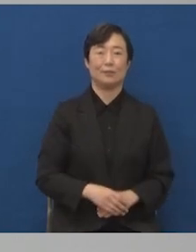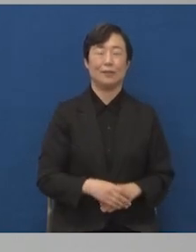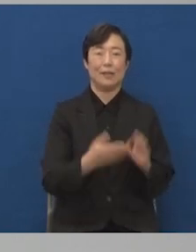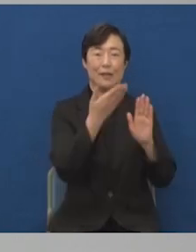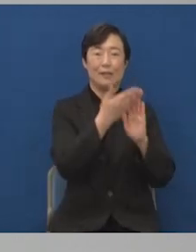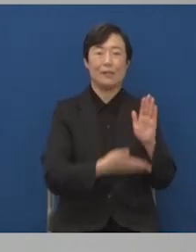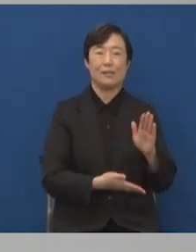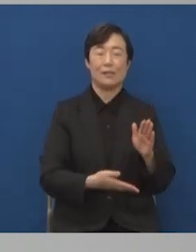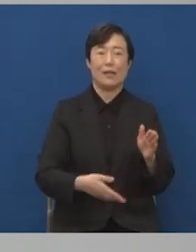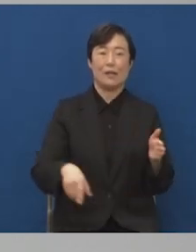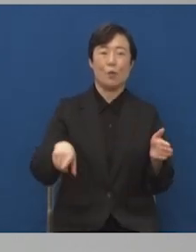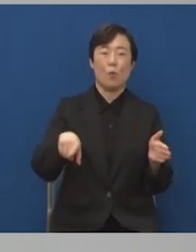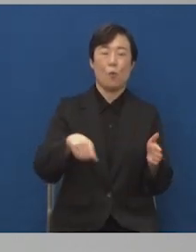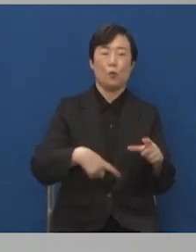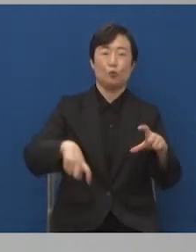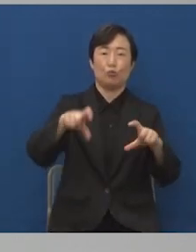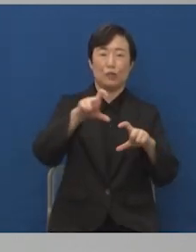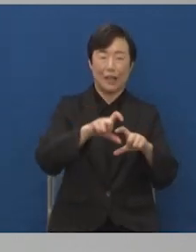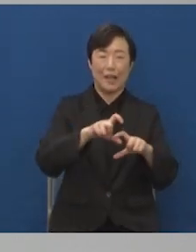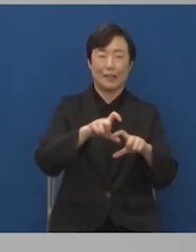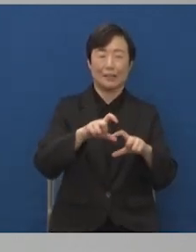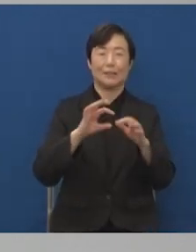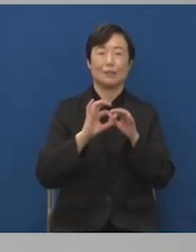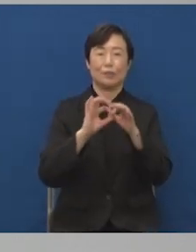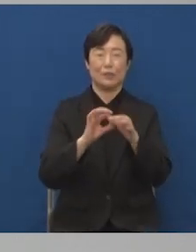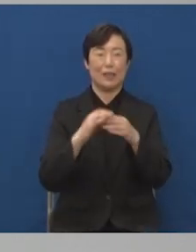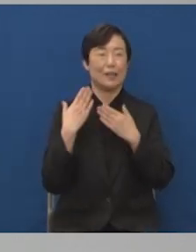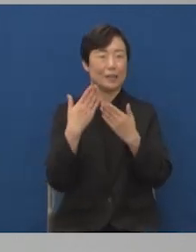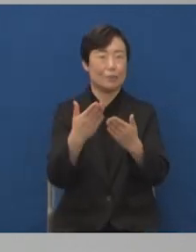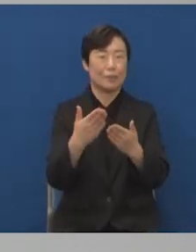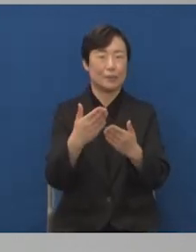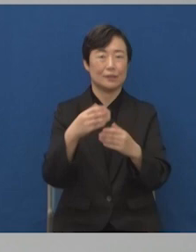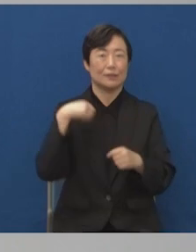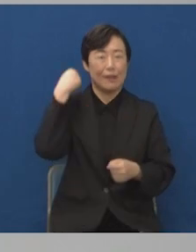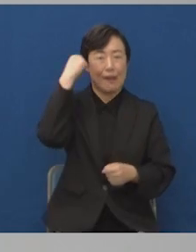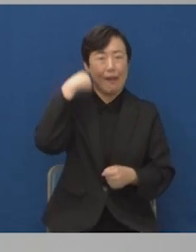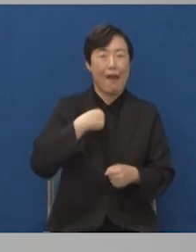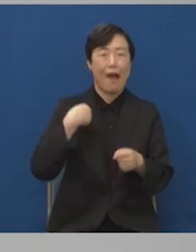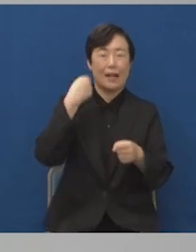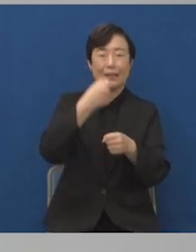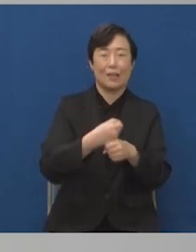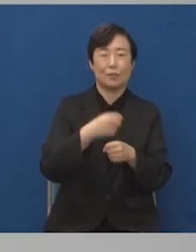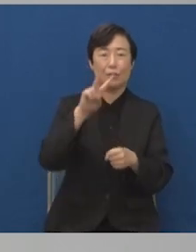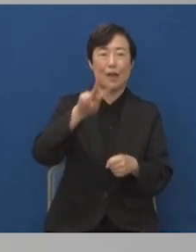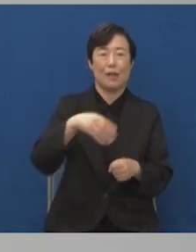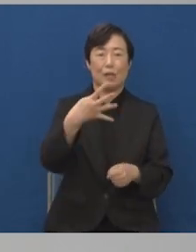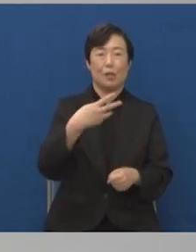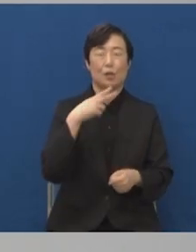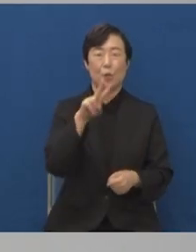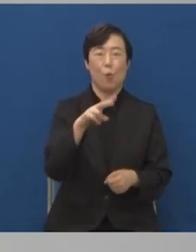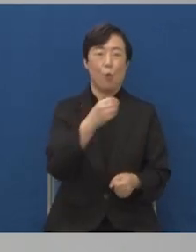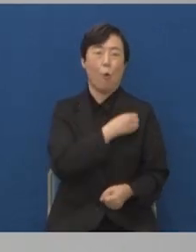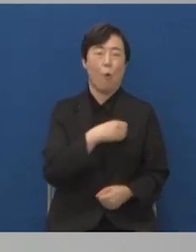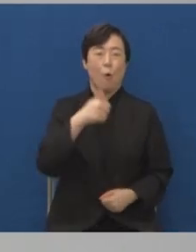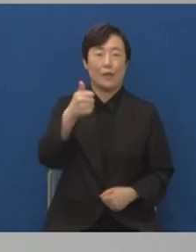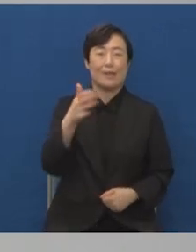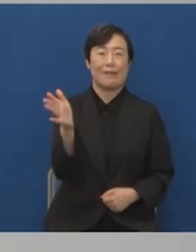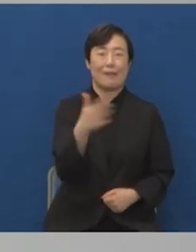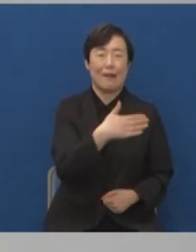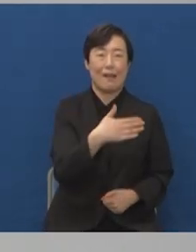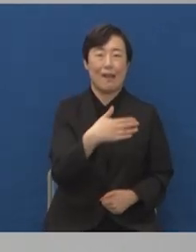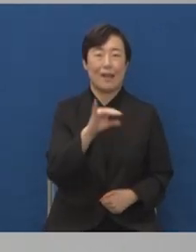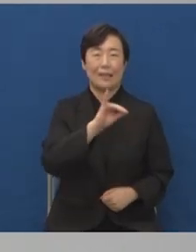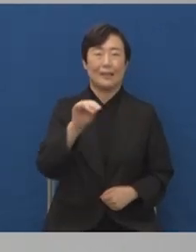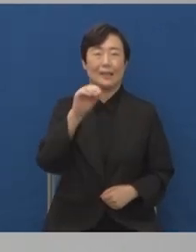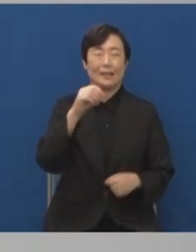てお諮りいたします。朝倉亮議員から5月24日付で市会議員の辞職願いが提